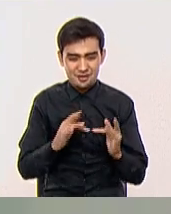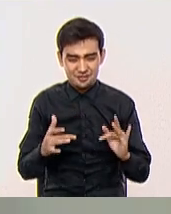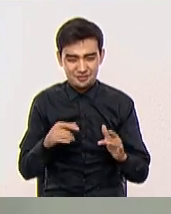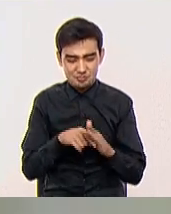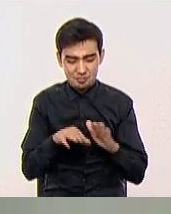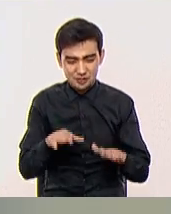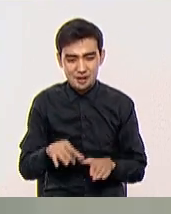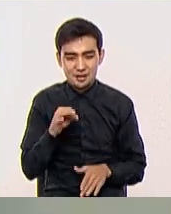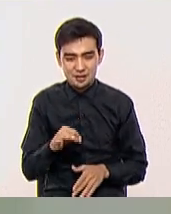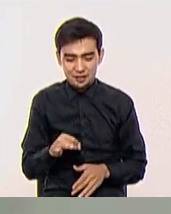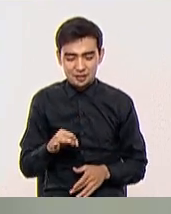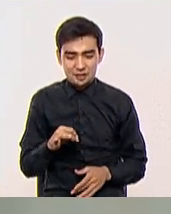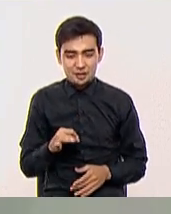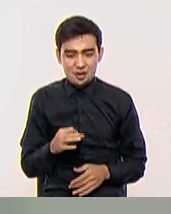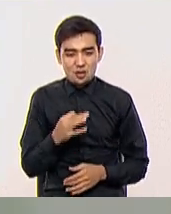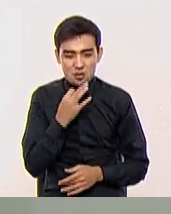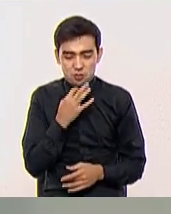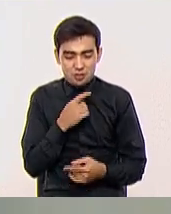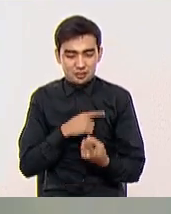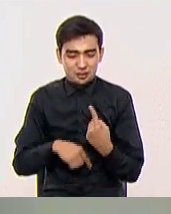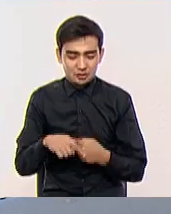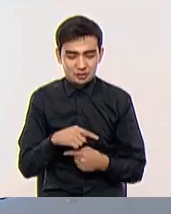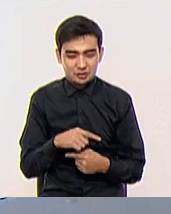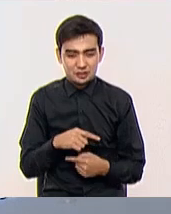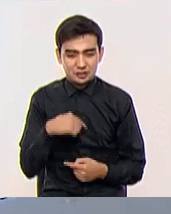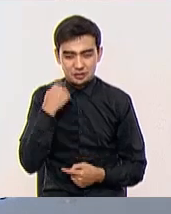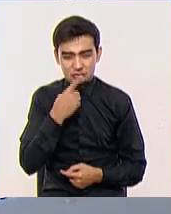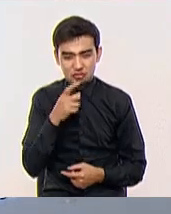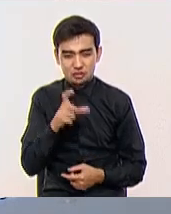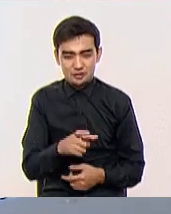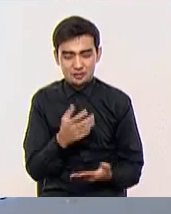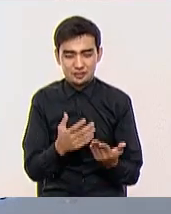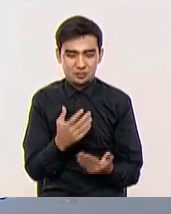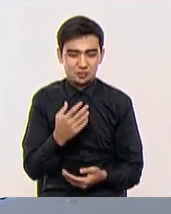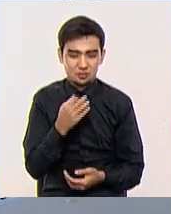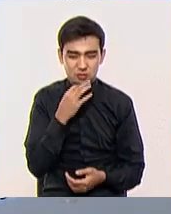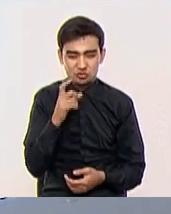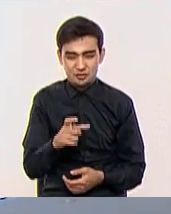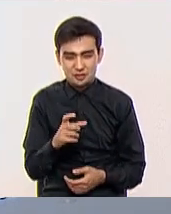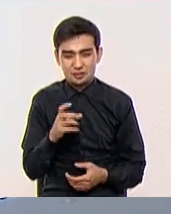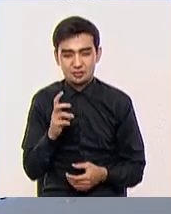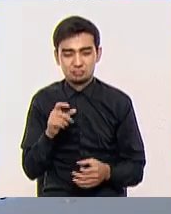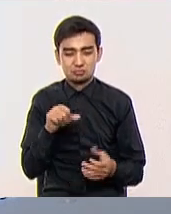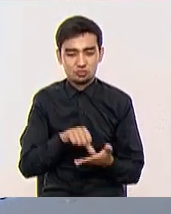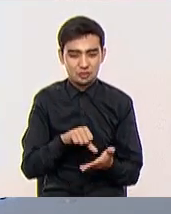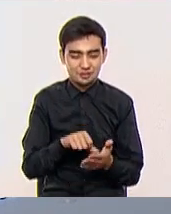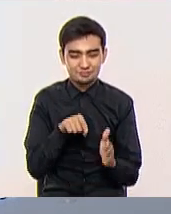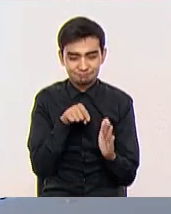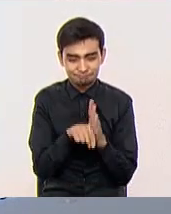Оған кез келген біздің жеке тұлға немесе заңды тұлғалар